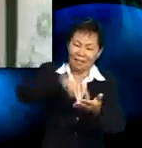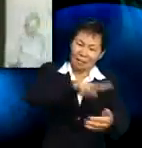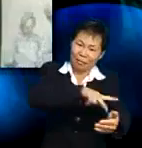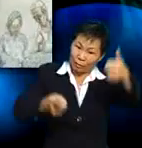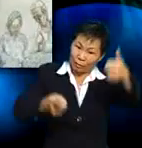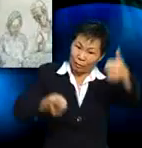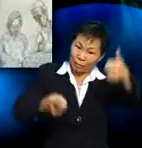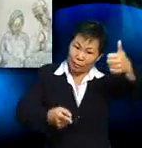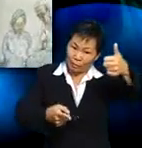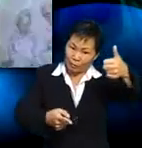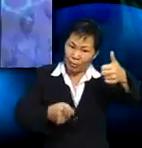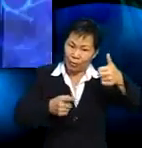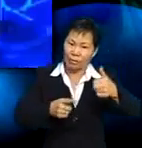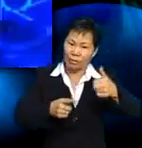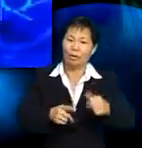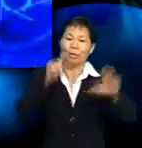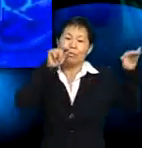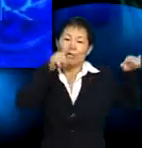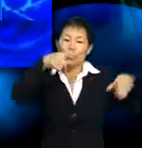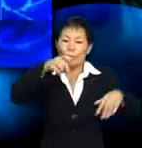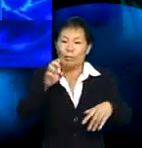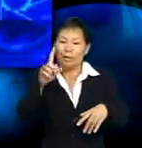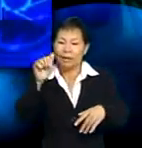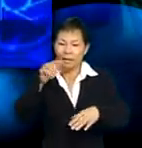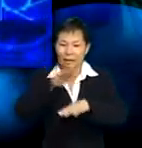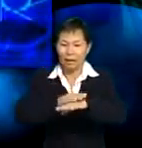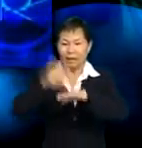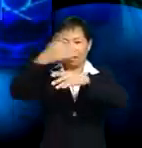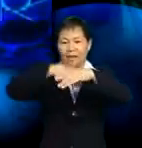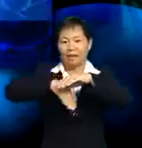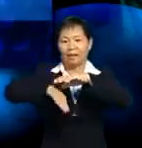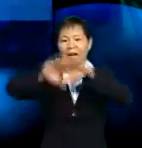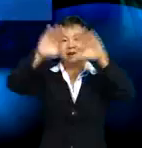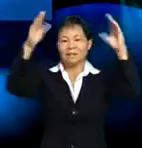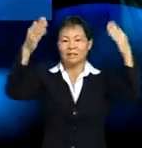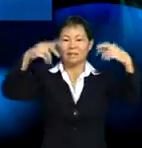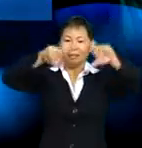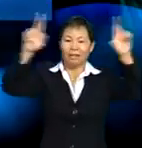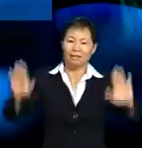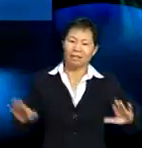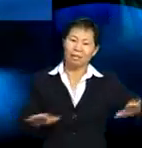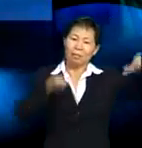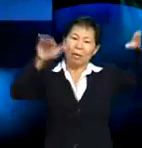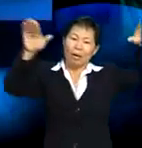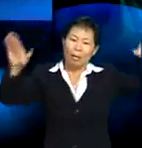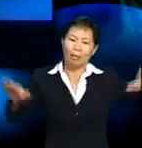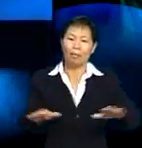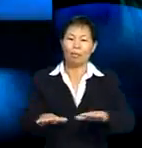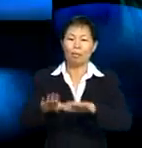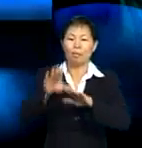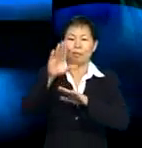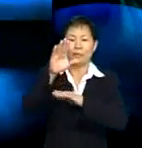yang pertama burung pedagang di angkasa raya terbangunlah yang menghimbau